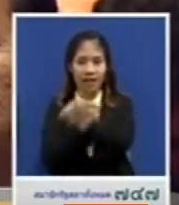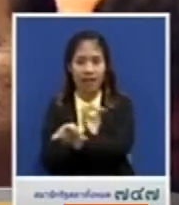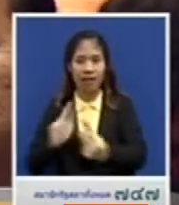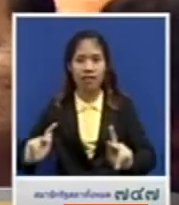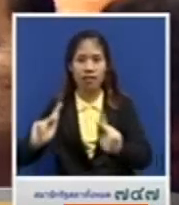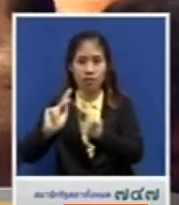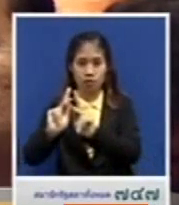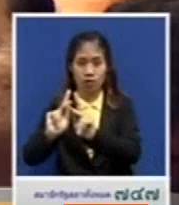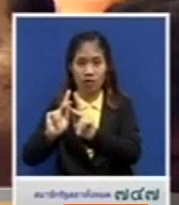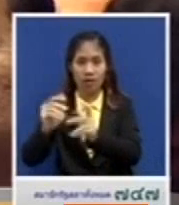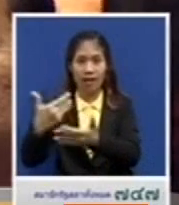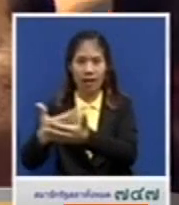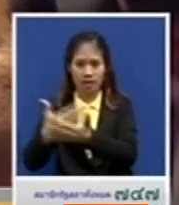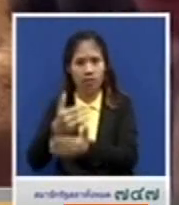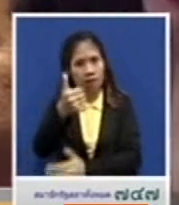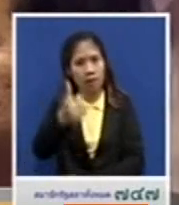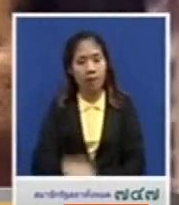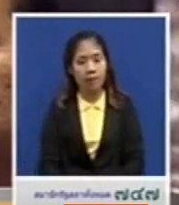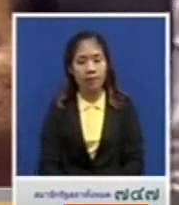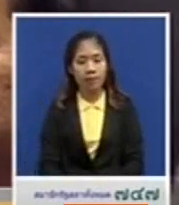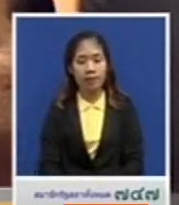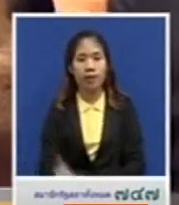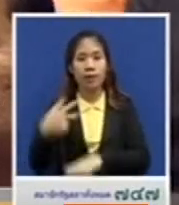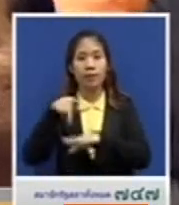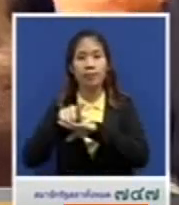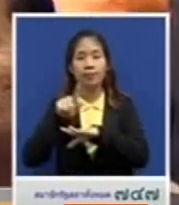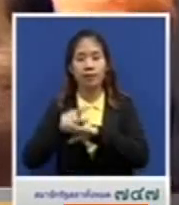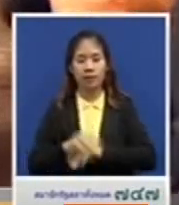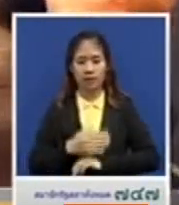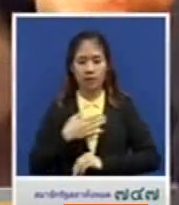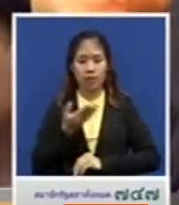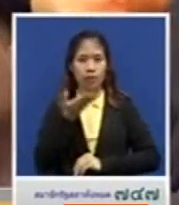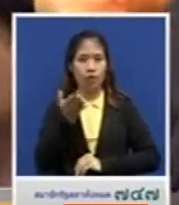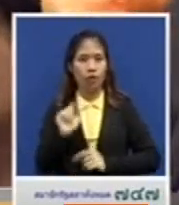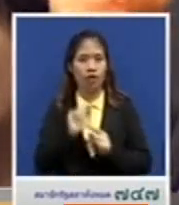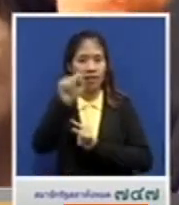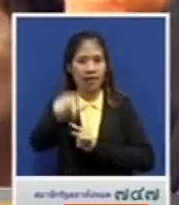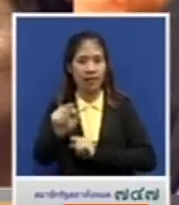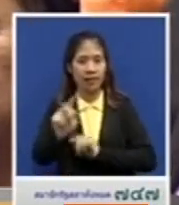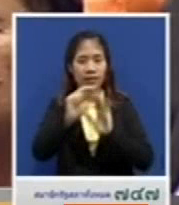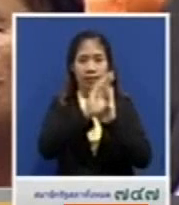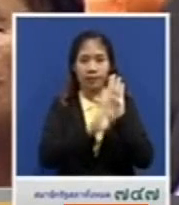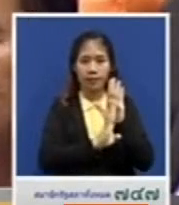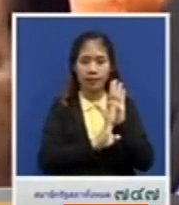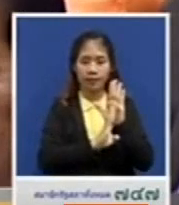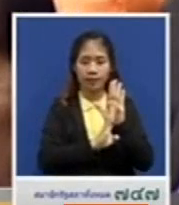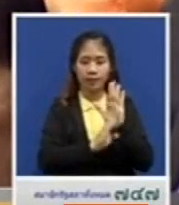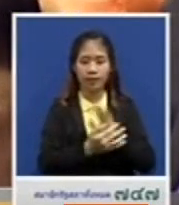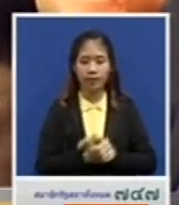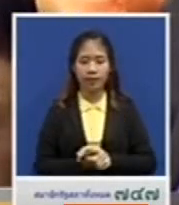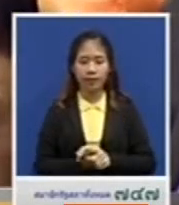ได้ครับท่านประธานครับผมขอข้ามาครับเอานโยบาย